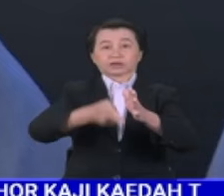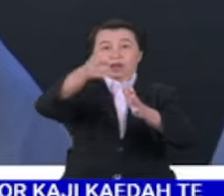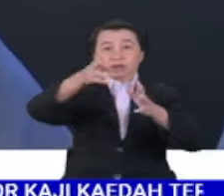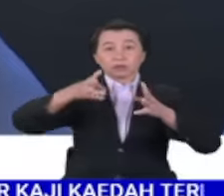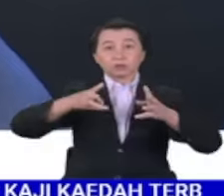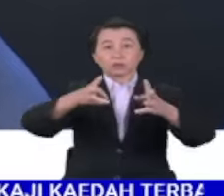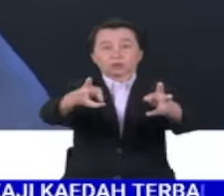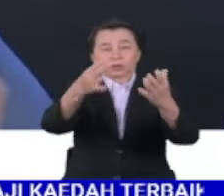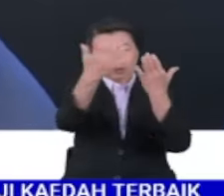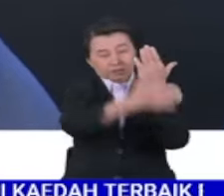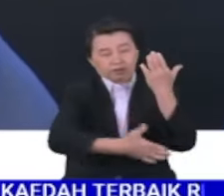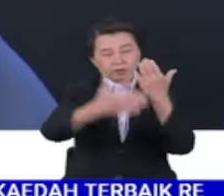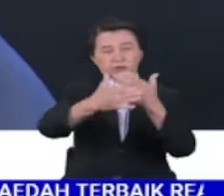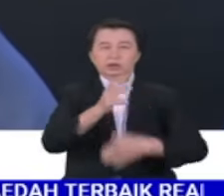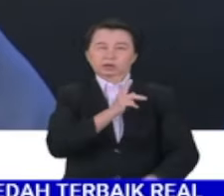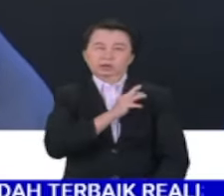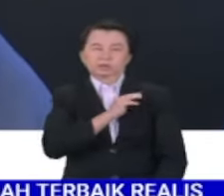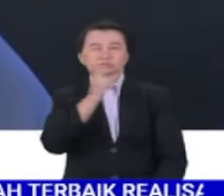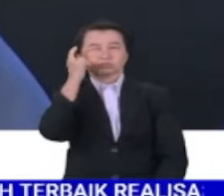negara